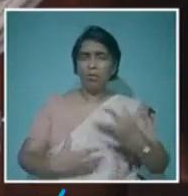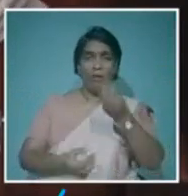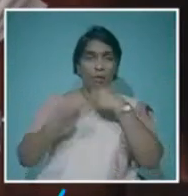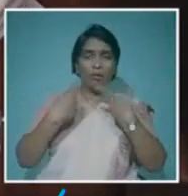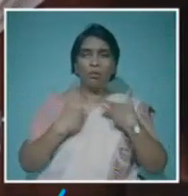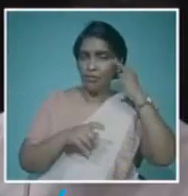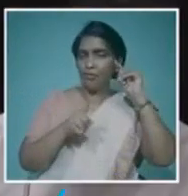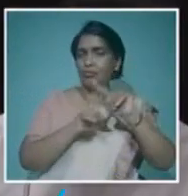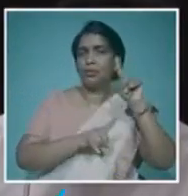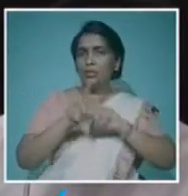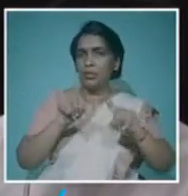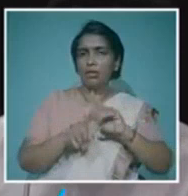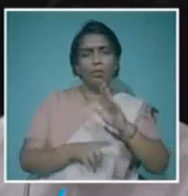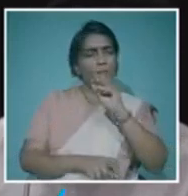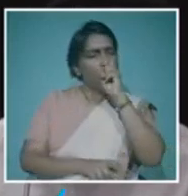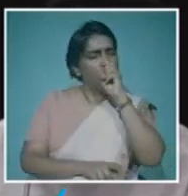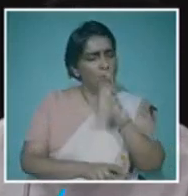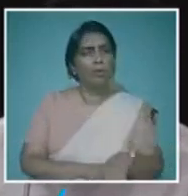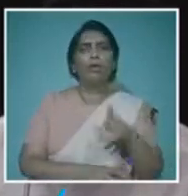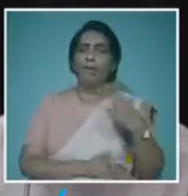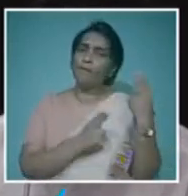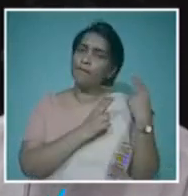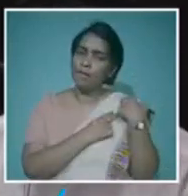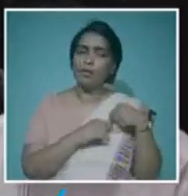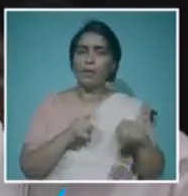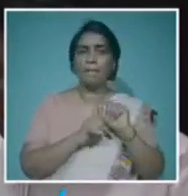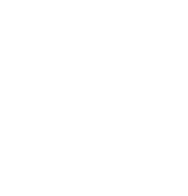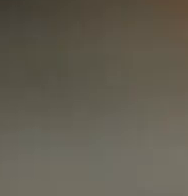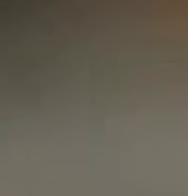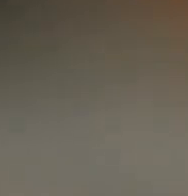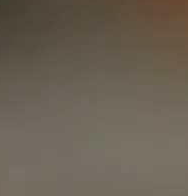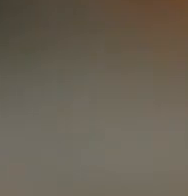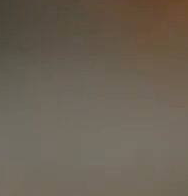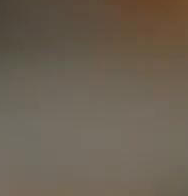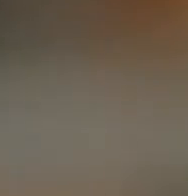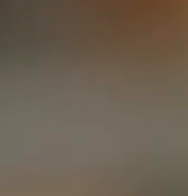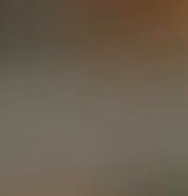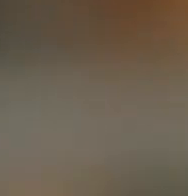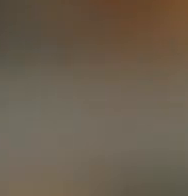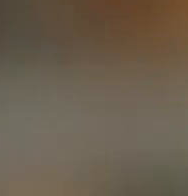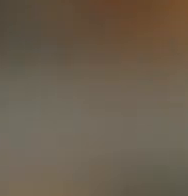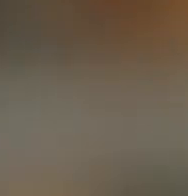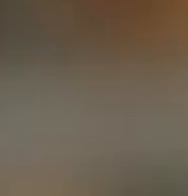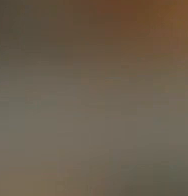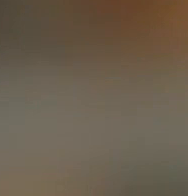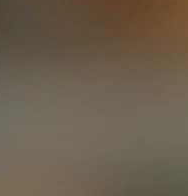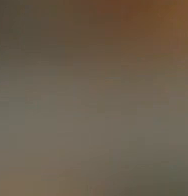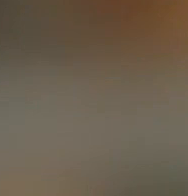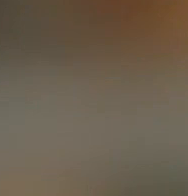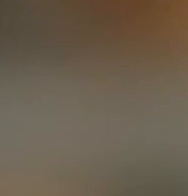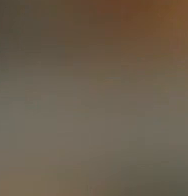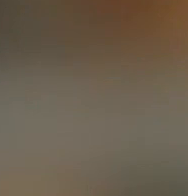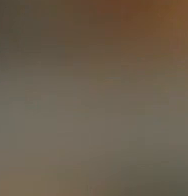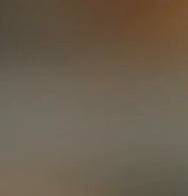වග කියන්නේ කවුද? අමූලික බොරුවක් කියලා වගකීමක් අතව මේ පාර්ලිමේන්තුවේ දෙමන් කියනවා මේක. ගෙබිම විෂබීජ හරණයට දස ගුණයක